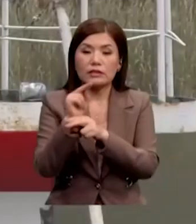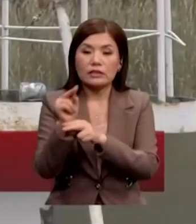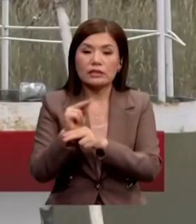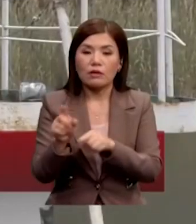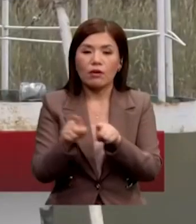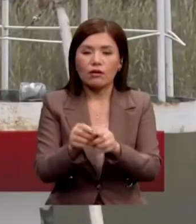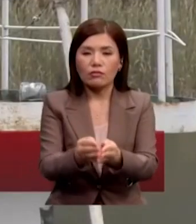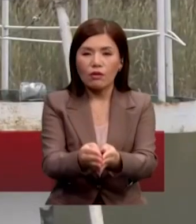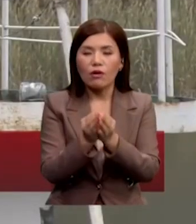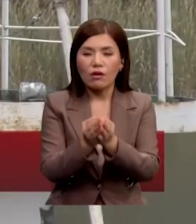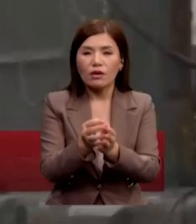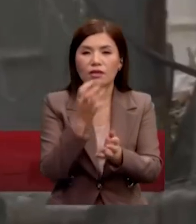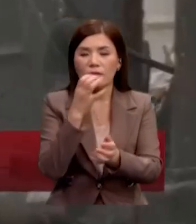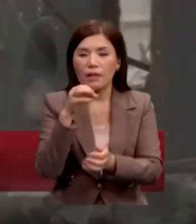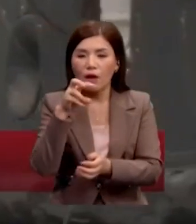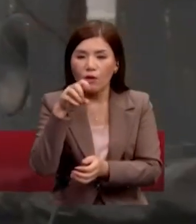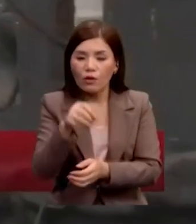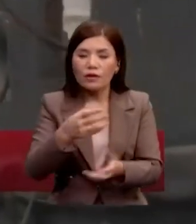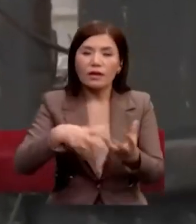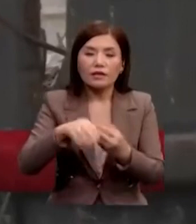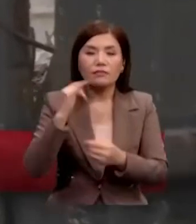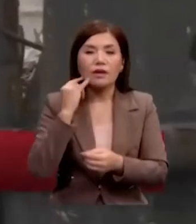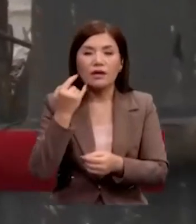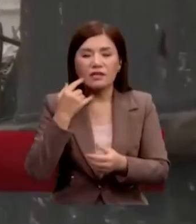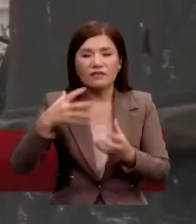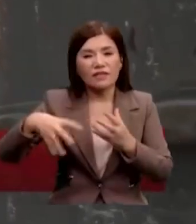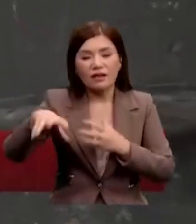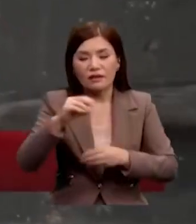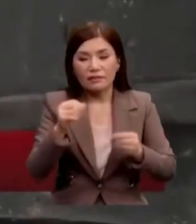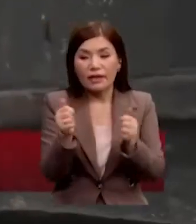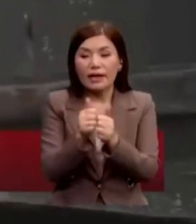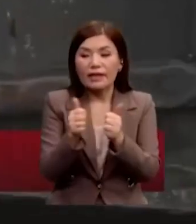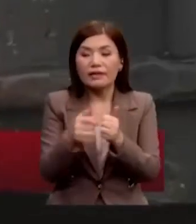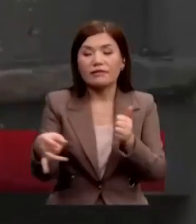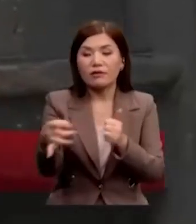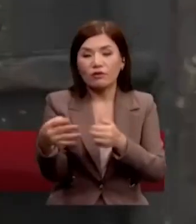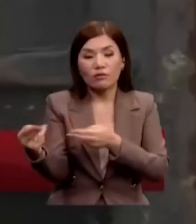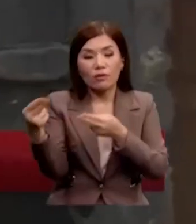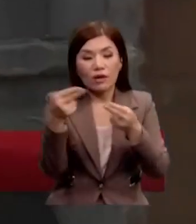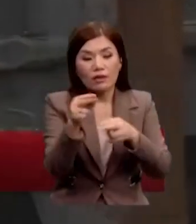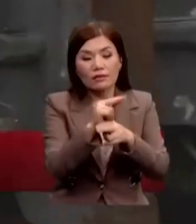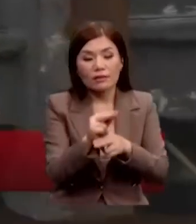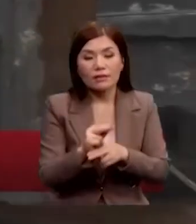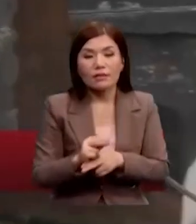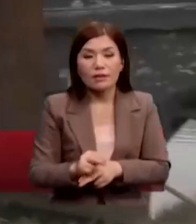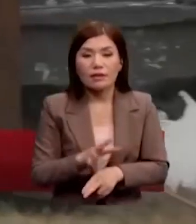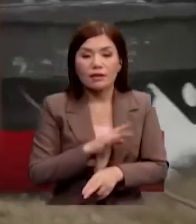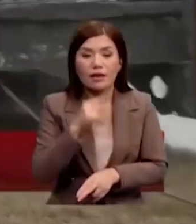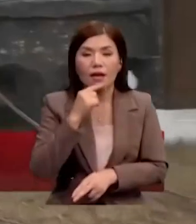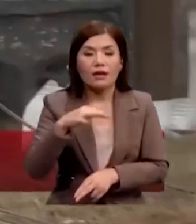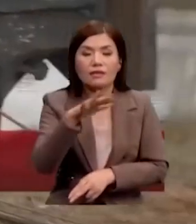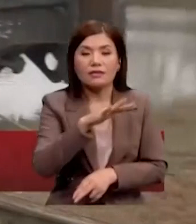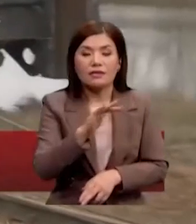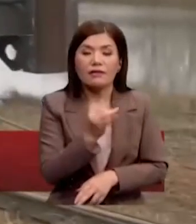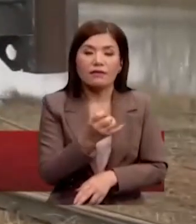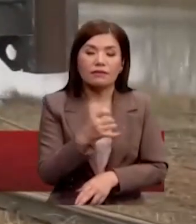такие баржи, теплоходы не только Павлодарской области, но и со всех близлежащих регионов, а также судотранспорт Российской Федерации.